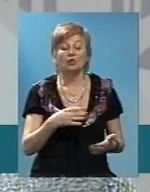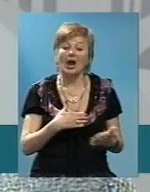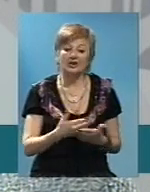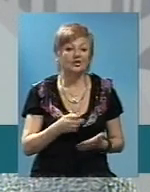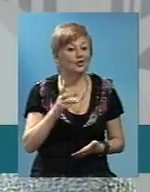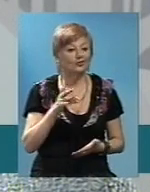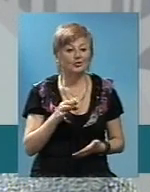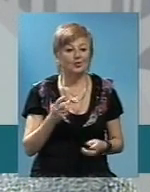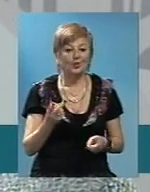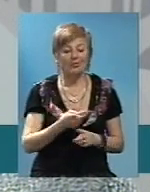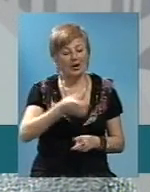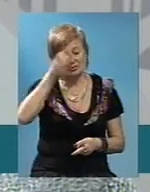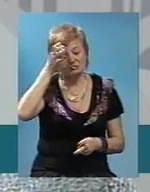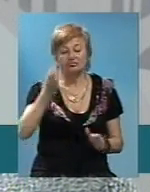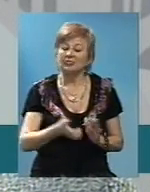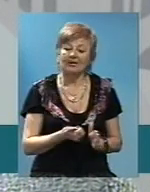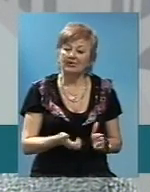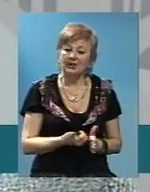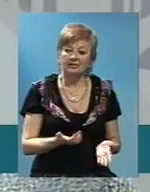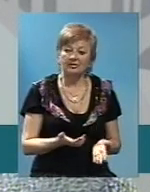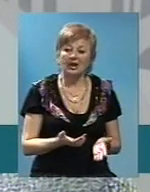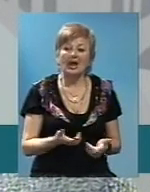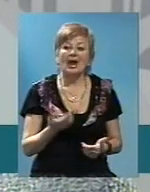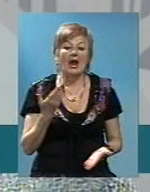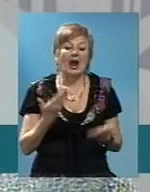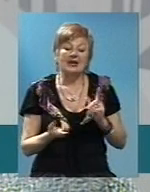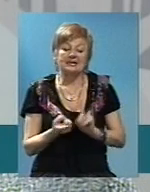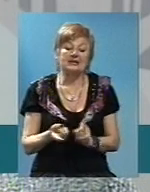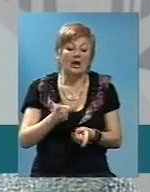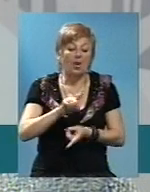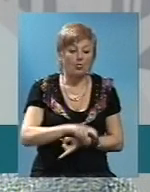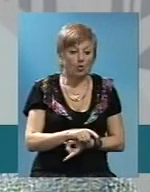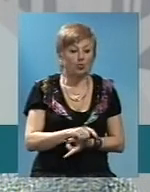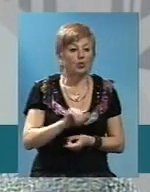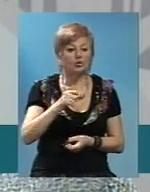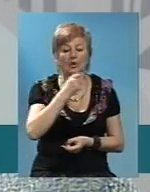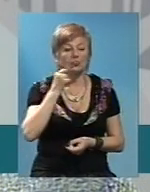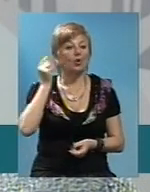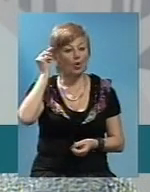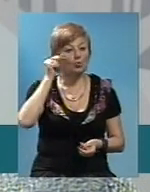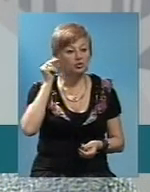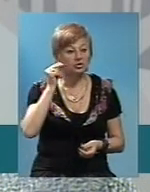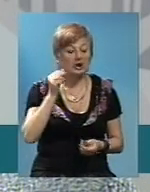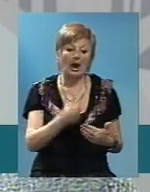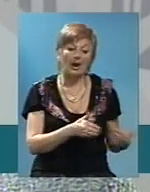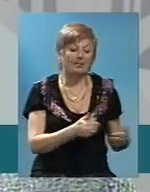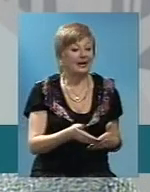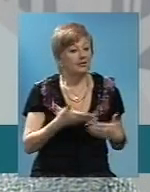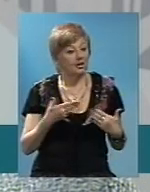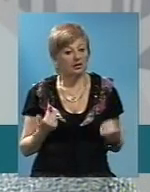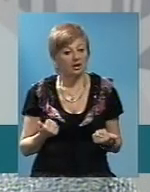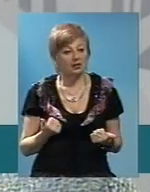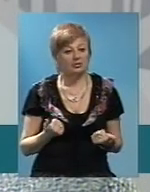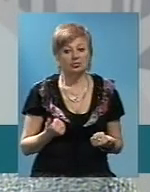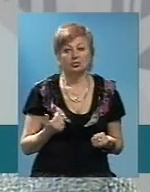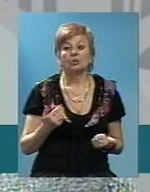але без знань тебе нікуди не візьмуть. Якщо ж навпаки, в тебе багато теорії, але нема зовсім практики,